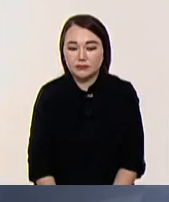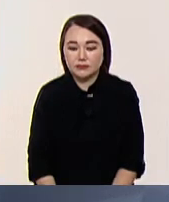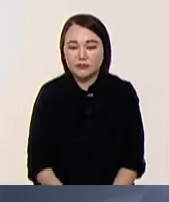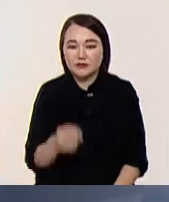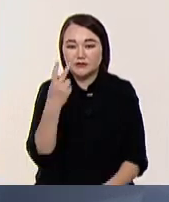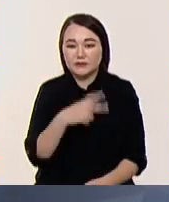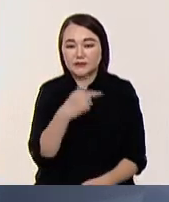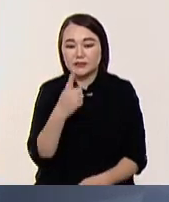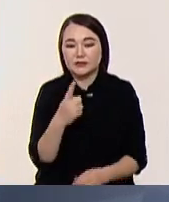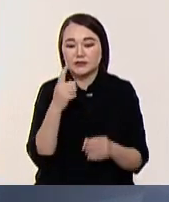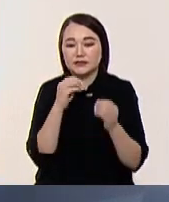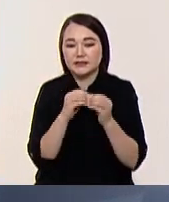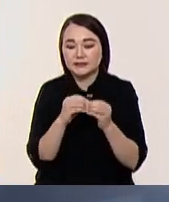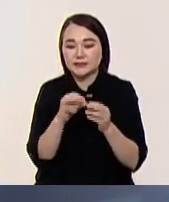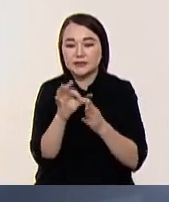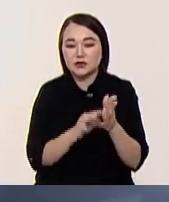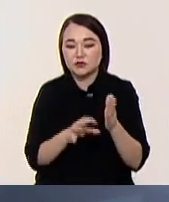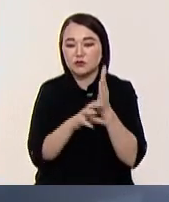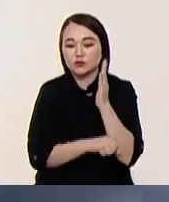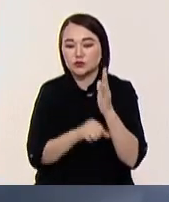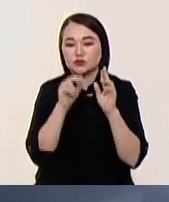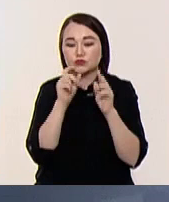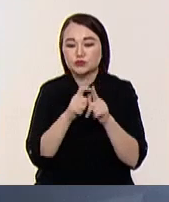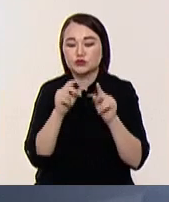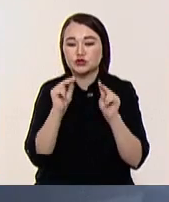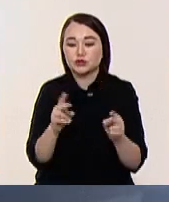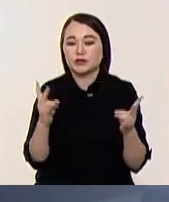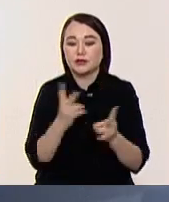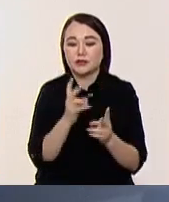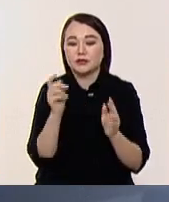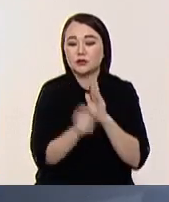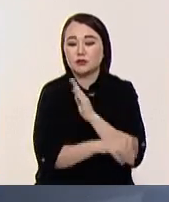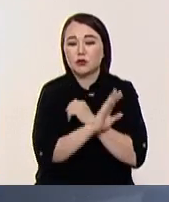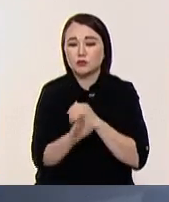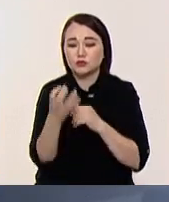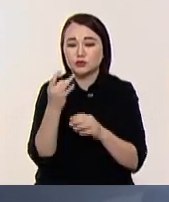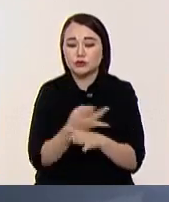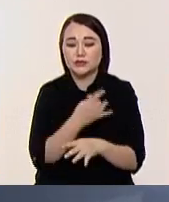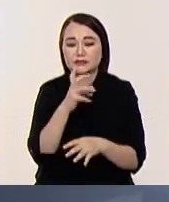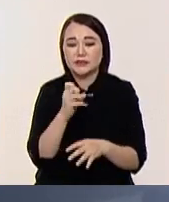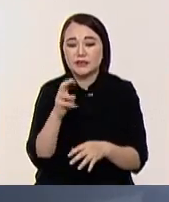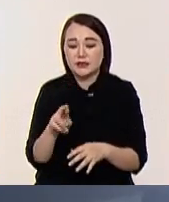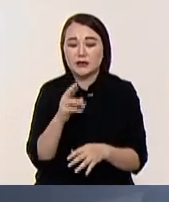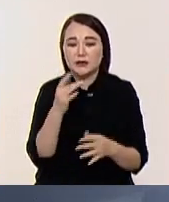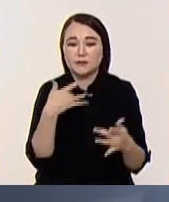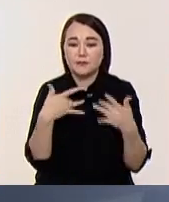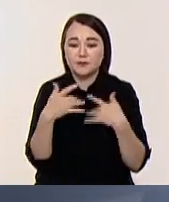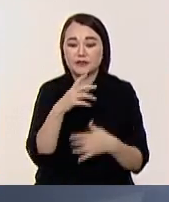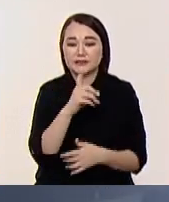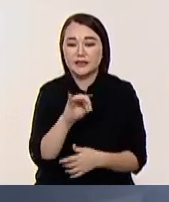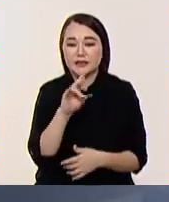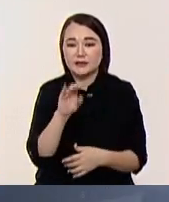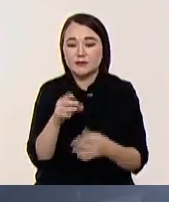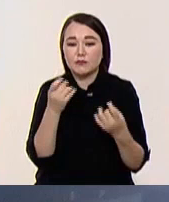В 21.10 сразу после проекта «Сюзден Шаныкерек» не пропустите очередную серию мелодрамы «Зейнеп». Выполняйте